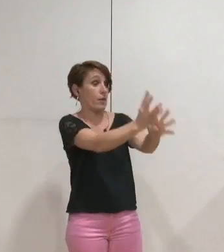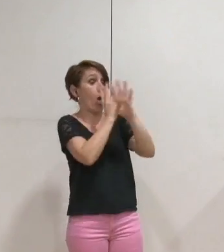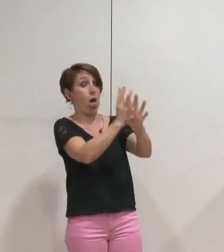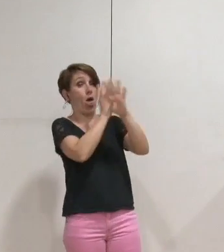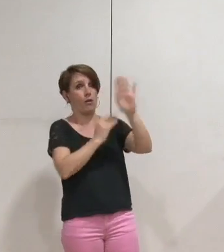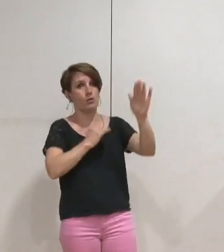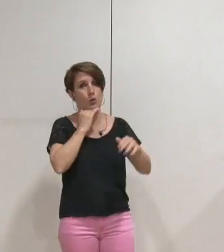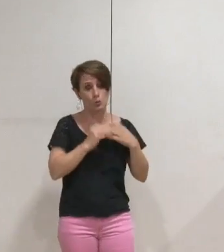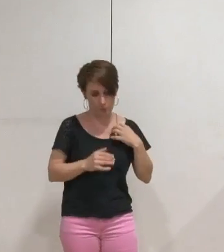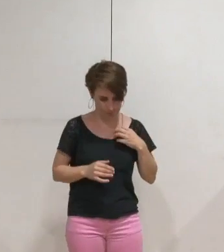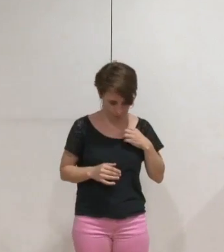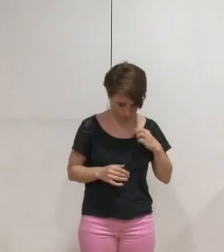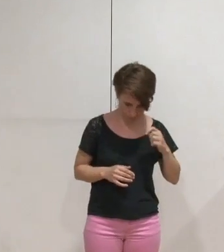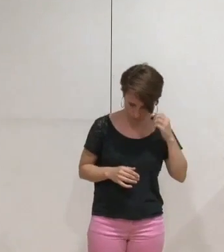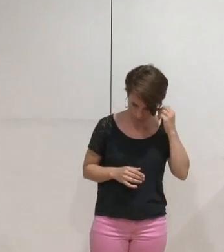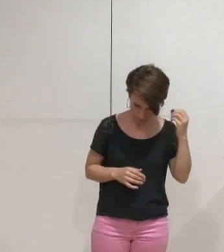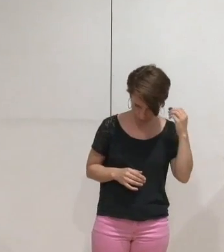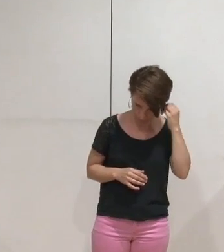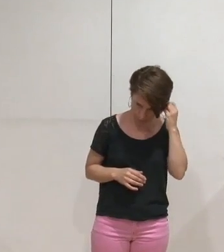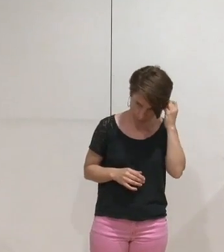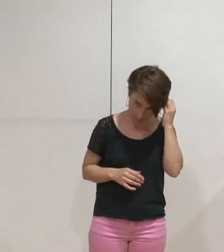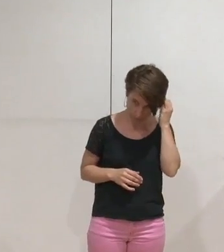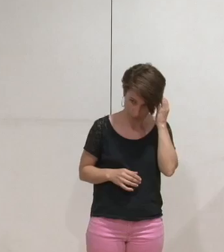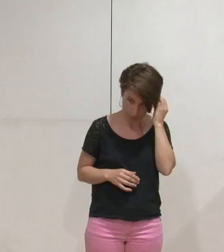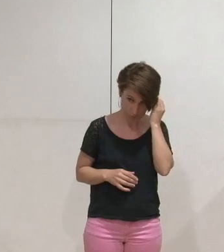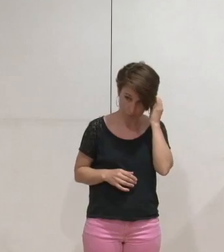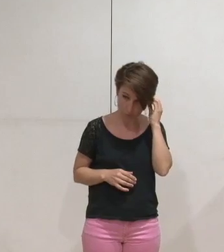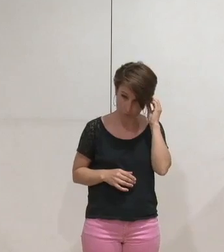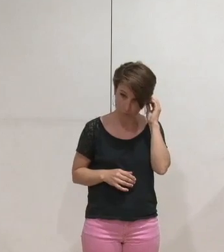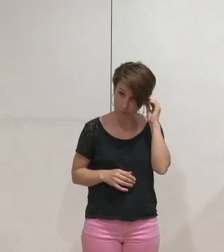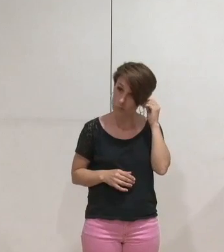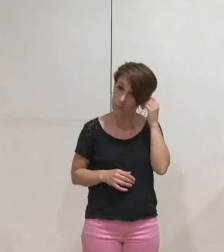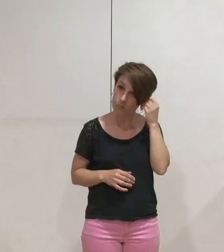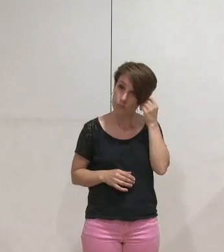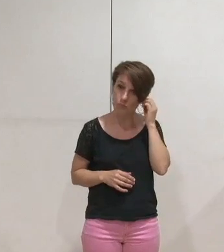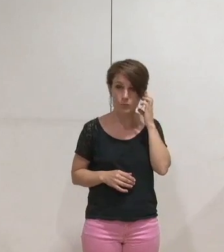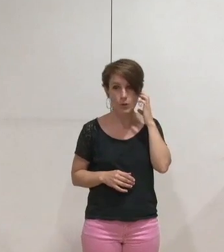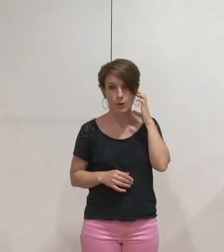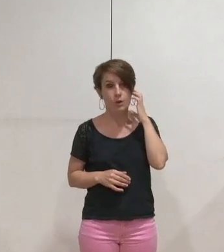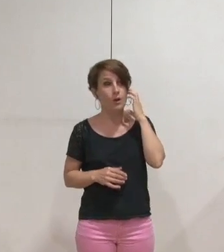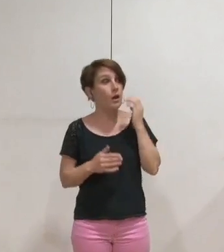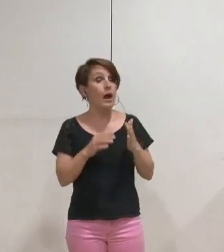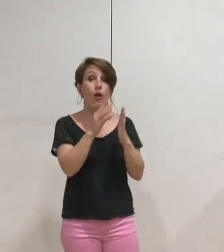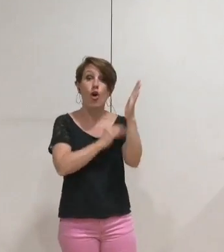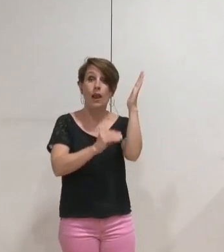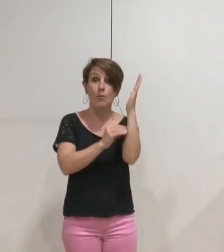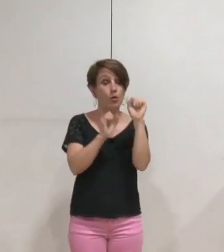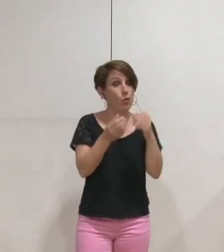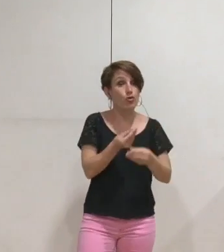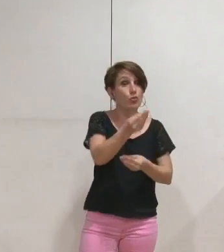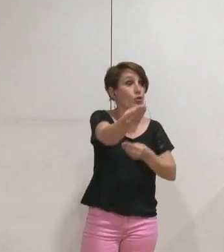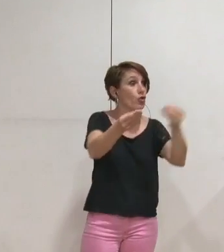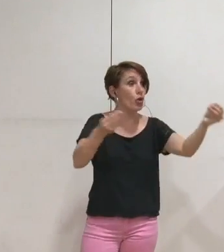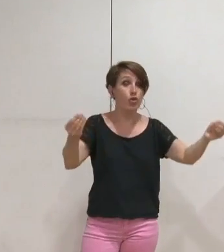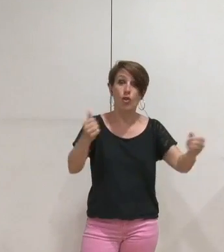délibération donc sur table que je vous remets je peux vous en remettre un exemplaire par par groupe si vous voulez à